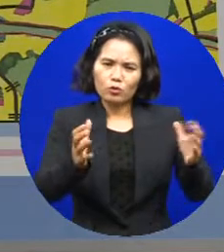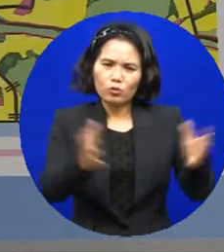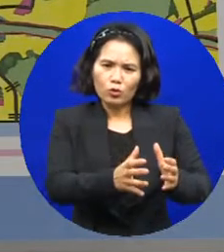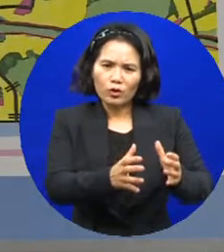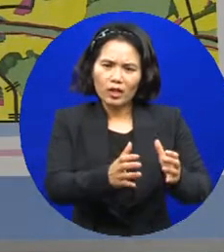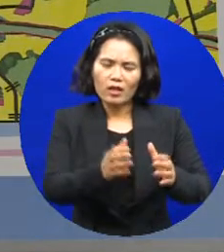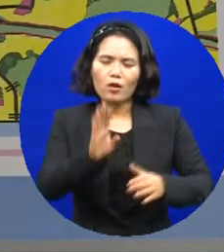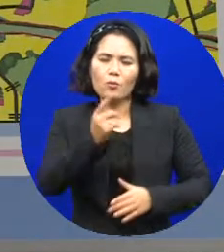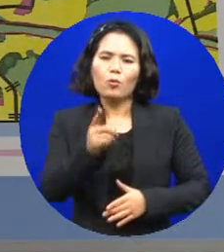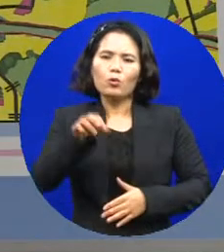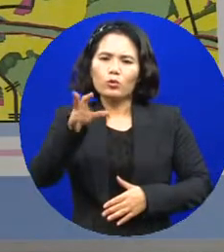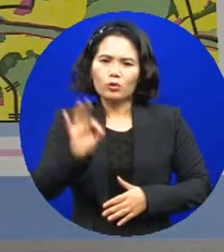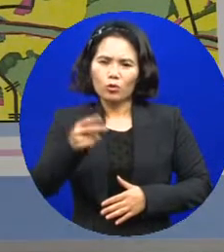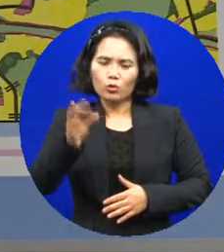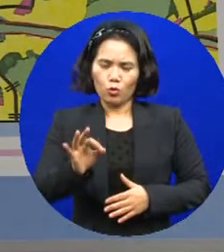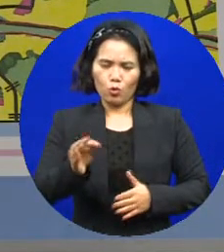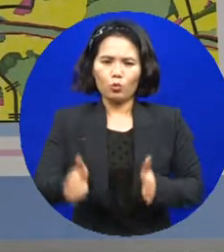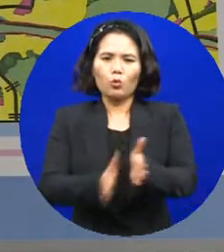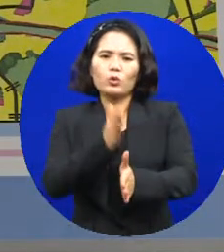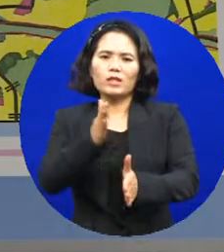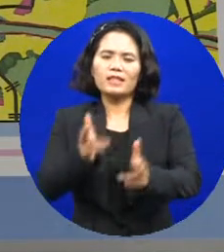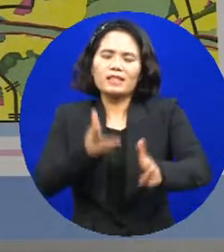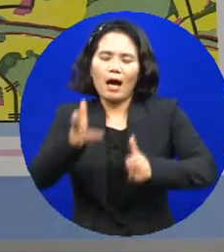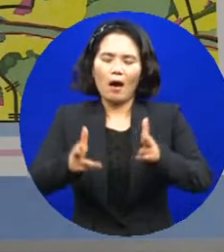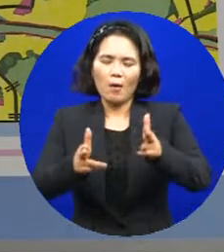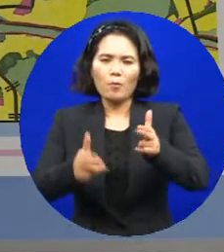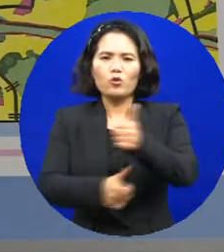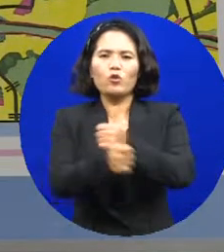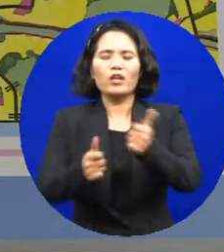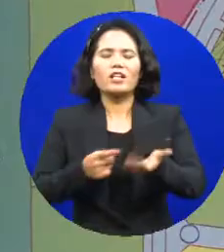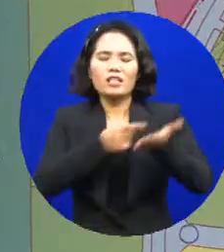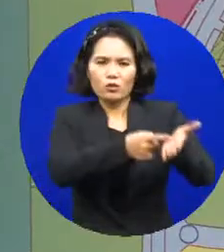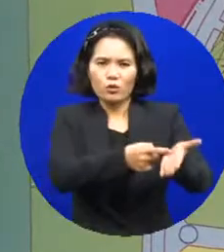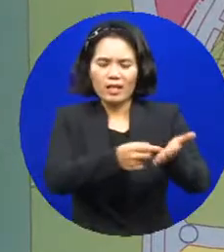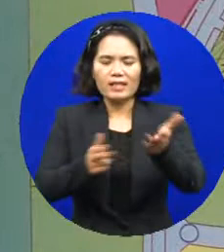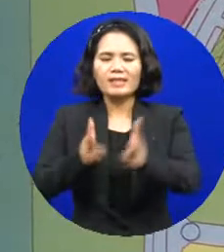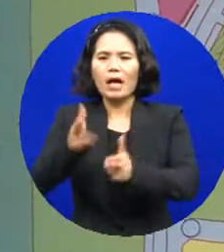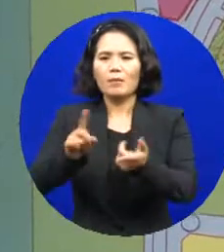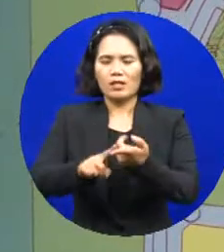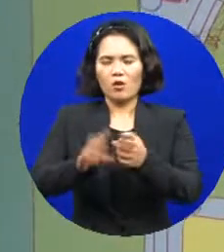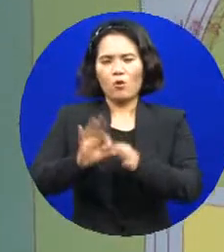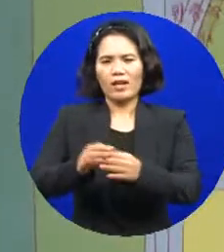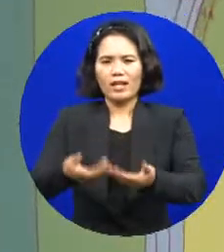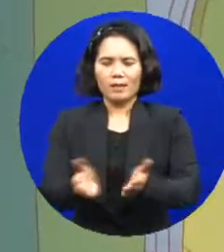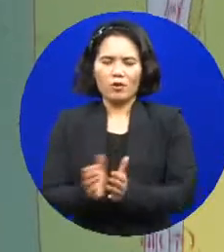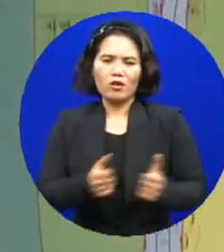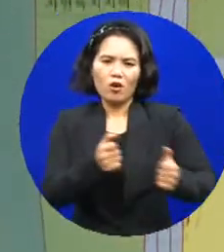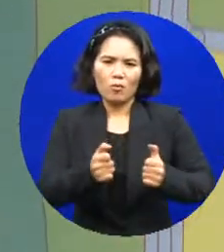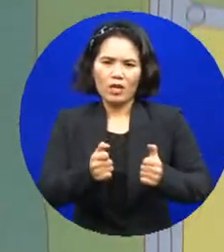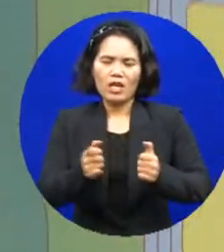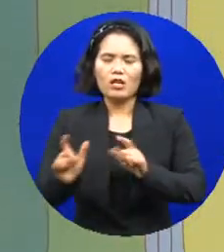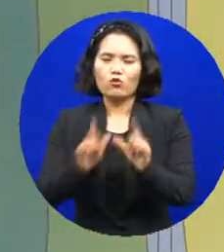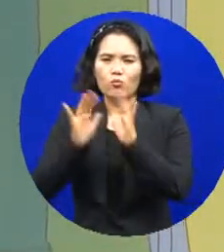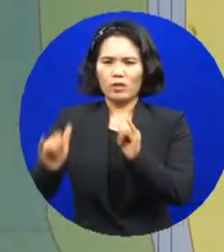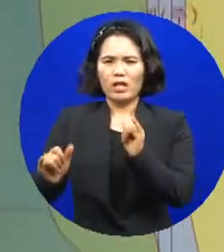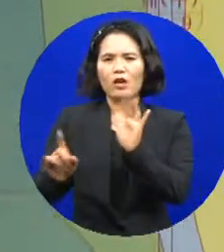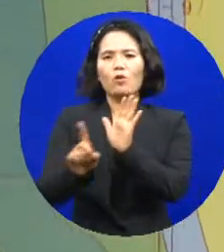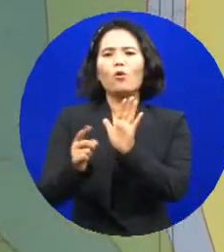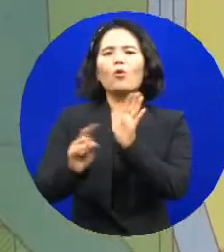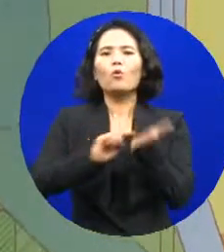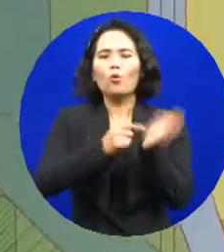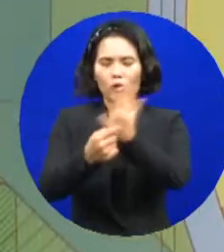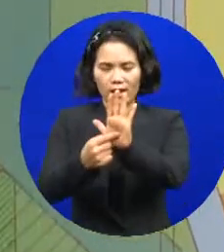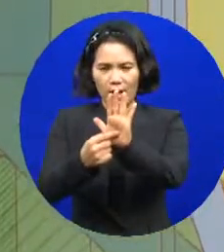구성된 보정동 도시개발사업추진위원회가 제출한 도시개발사업 제안서에 대해 시는 관계부서 협의와 주민공람공고